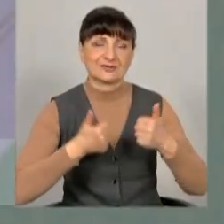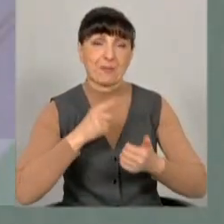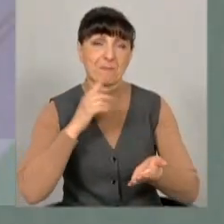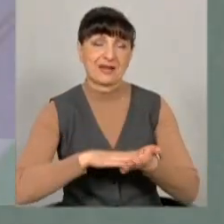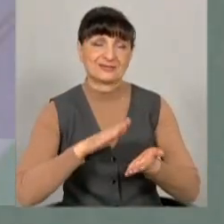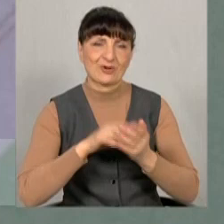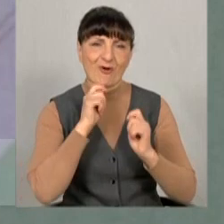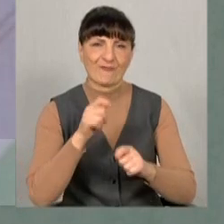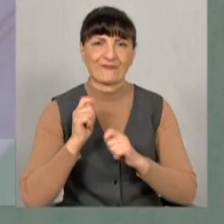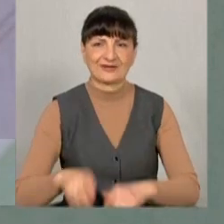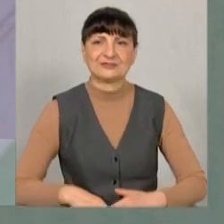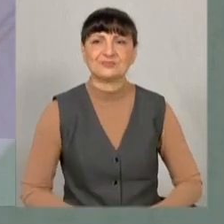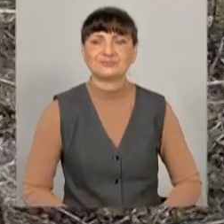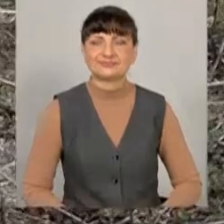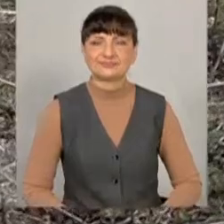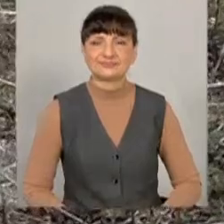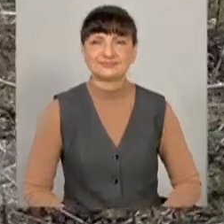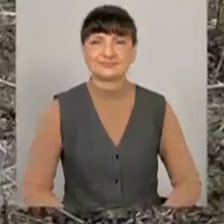призов.